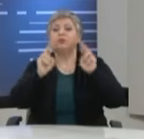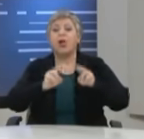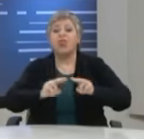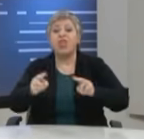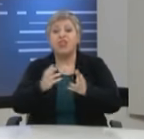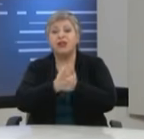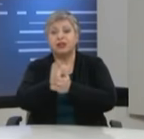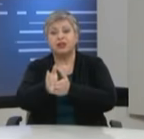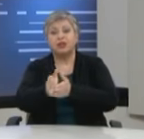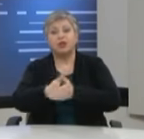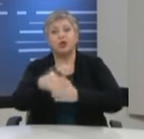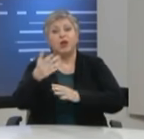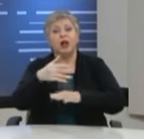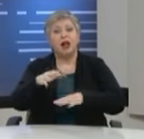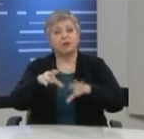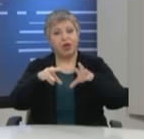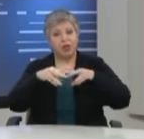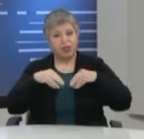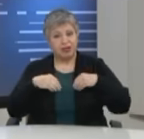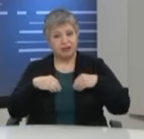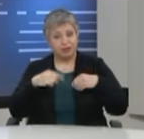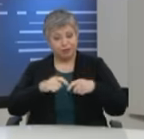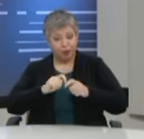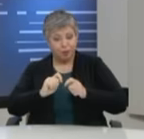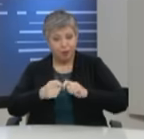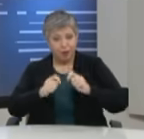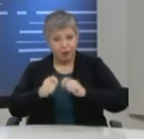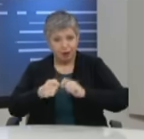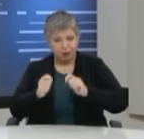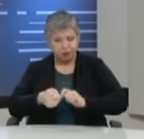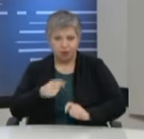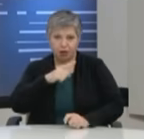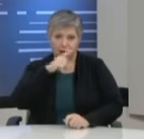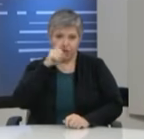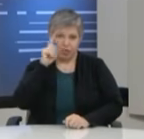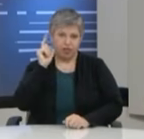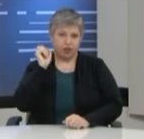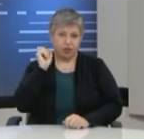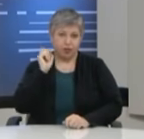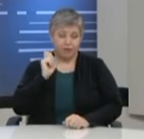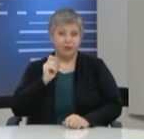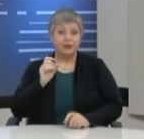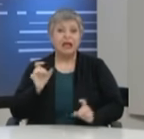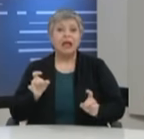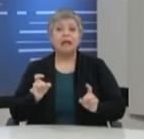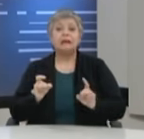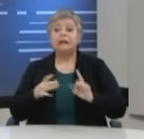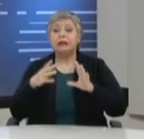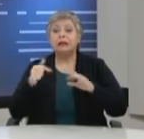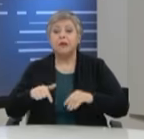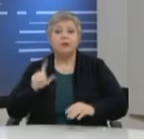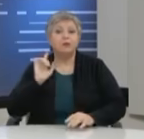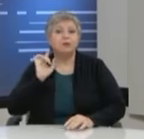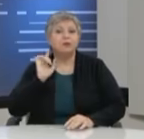δυσμετάβλητη. Κάθε τροποποίησή της είναι εξαιρετικά δύσκολη. Τυχόν παραβίασή της μπορεί